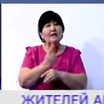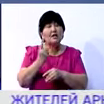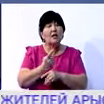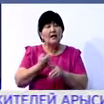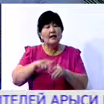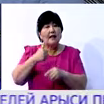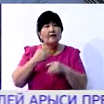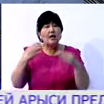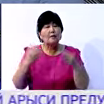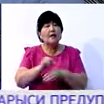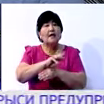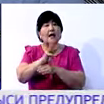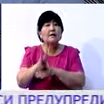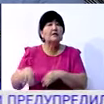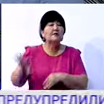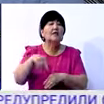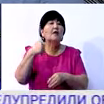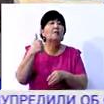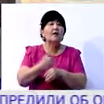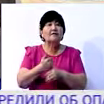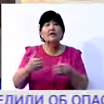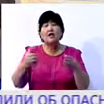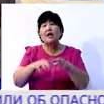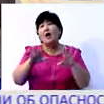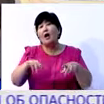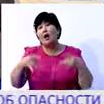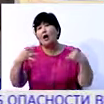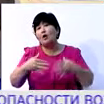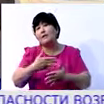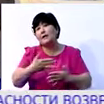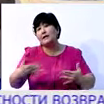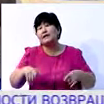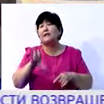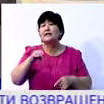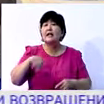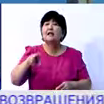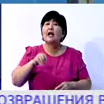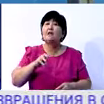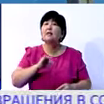Главная партия обеспечит все первички компьютерами, оргтехникой и стендами.